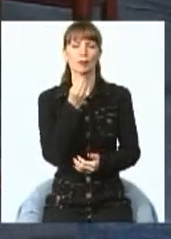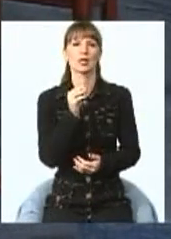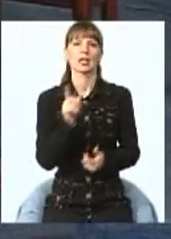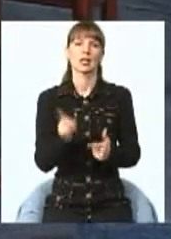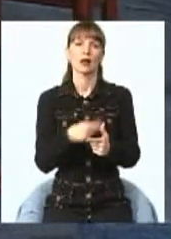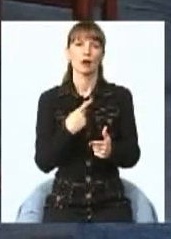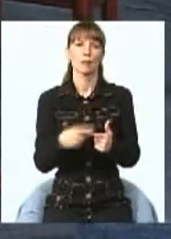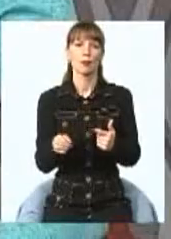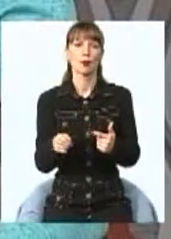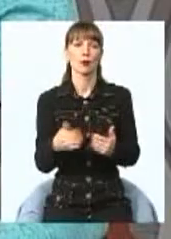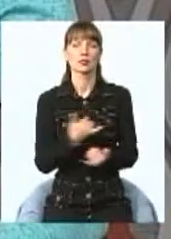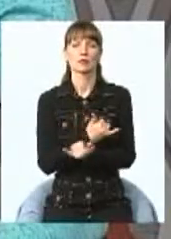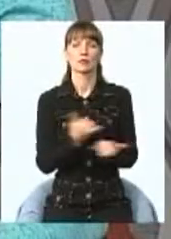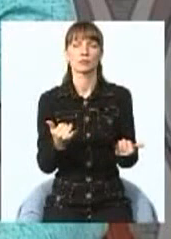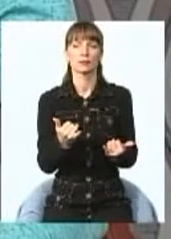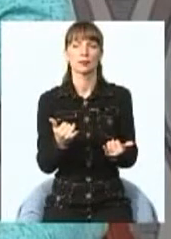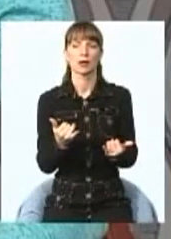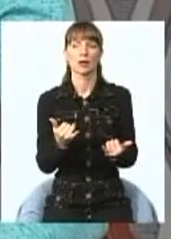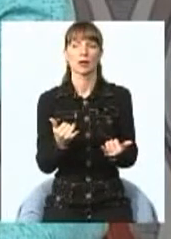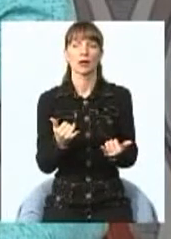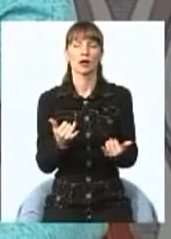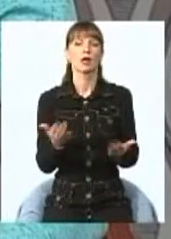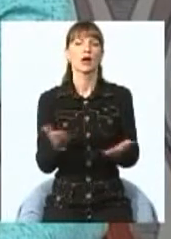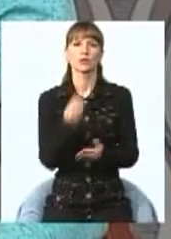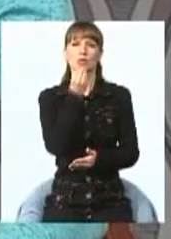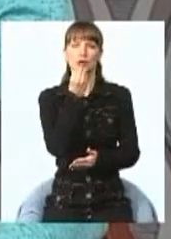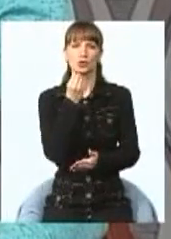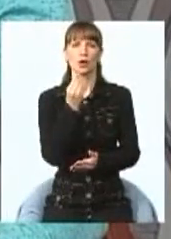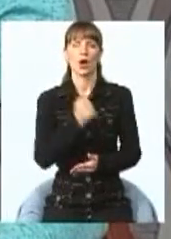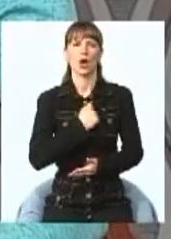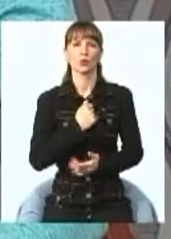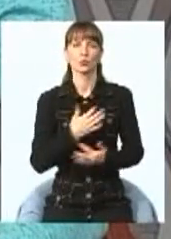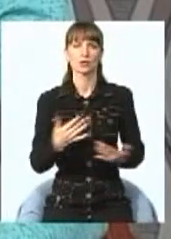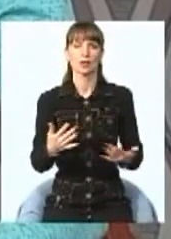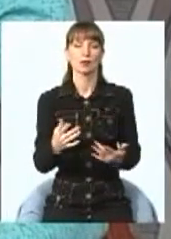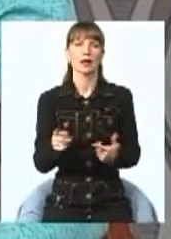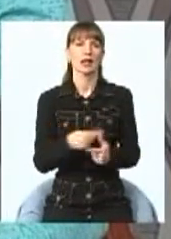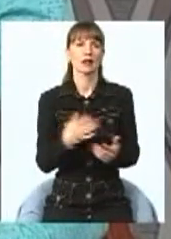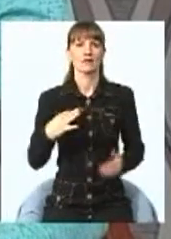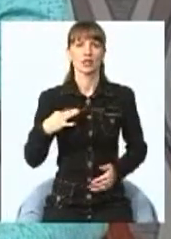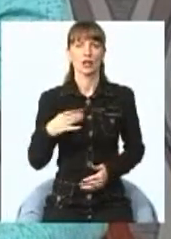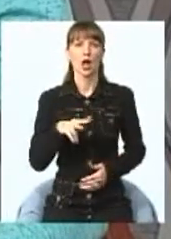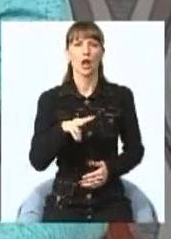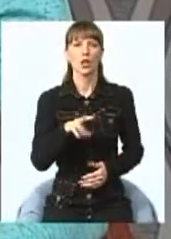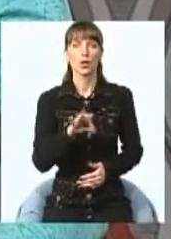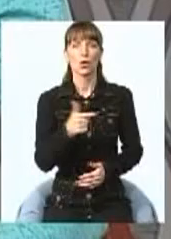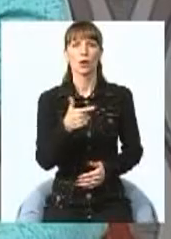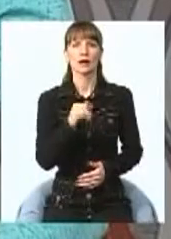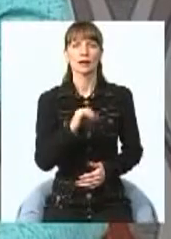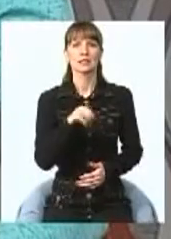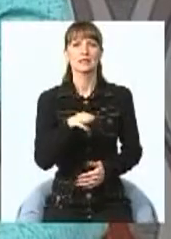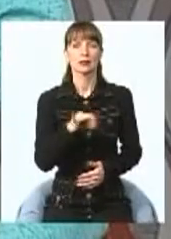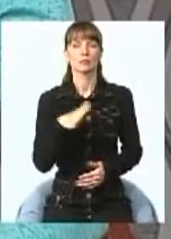ж забезпеченням військових якоюсь певною їжею, зброєю чи якимись речами. Тобто, логісти вони були і тоді,